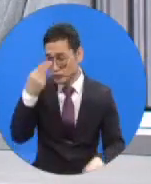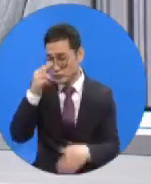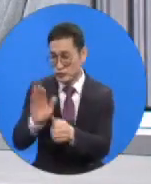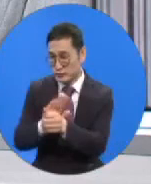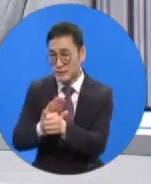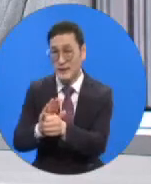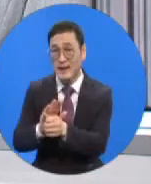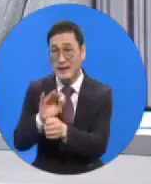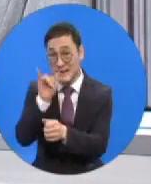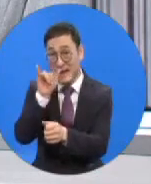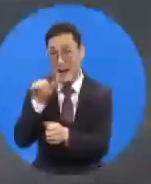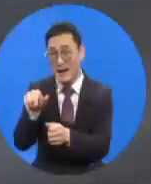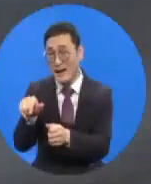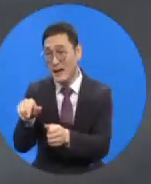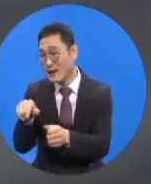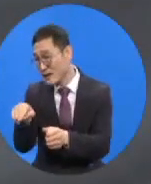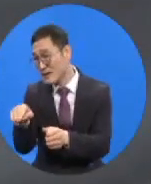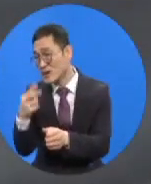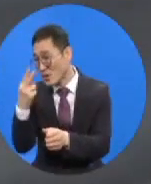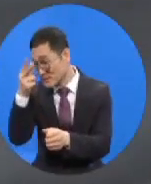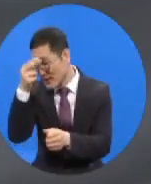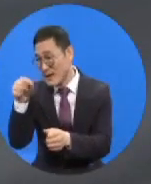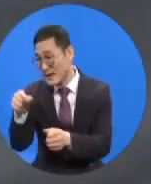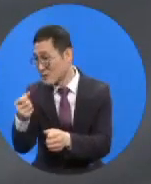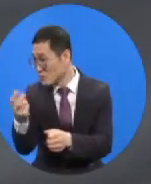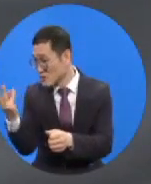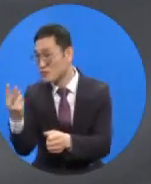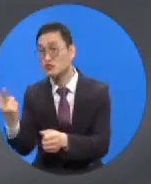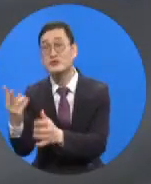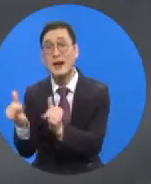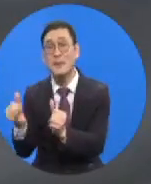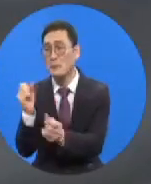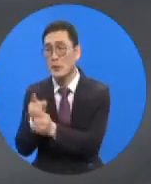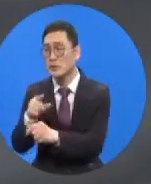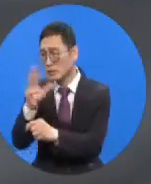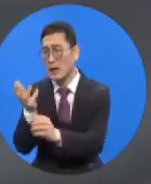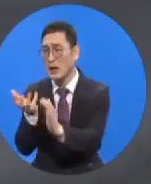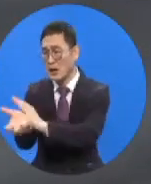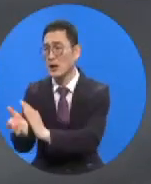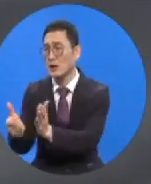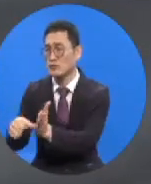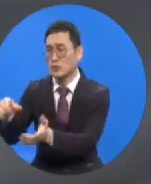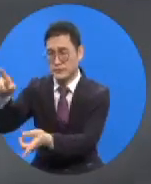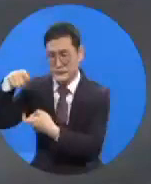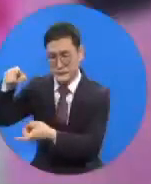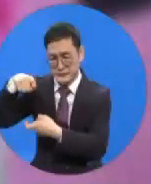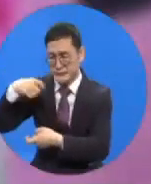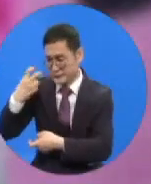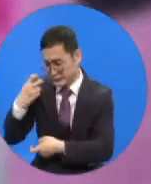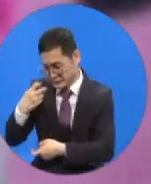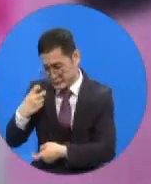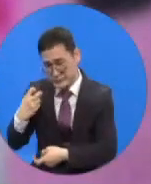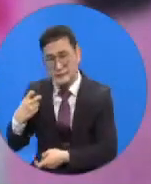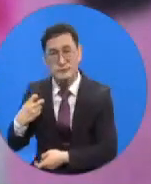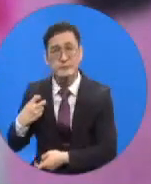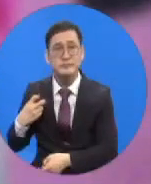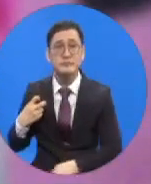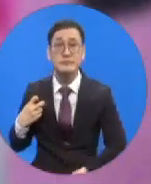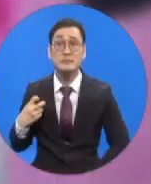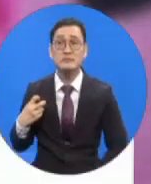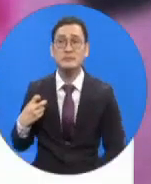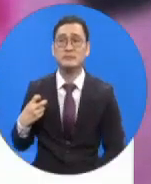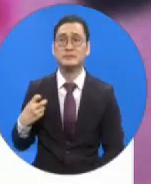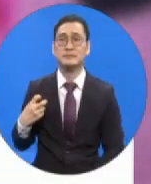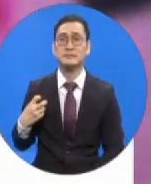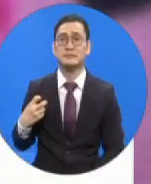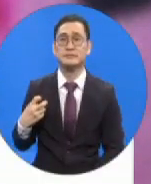두 명은 벌써 검찰에서 뭐 압수수색도 하고 상당히 속도 내더라고요. 네, 이제 지목을 했으니까 압수수색을 하는데 이제 거기에 대해서는 우리가